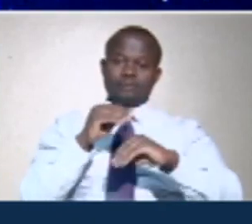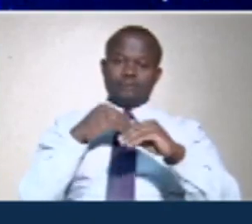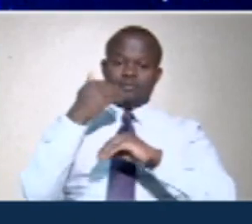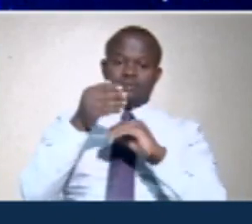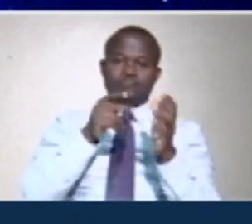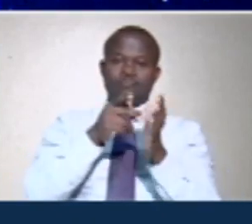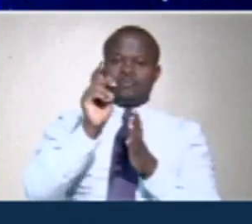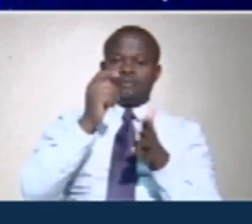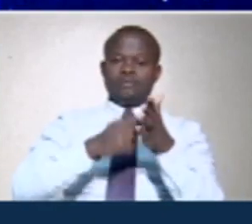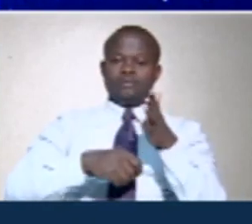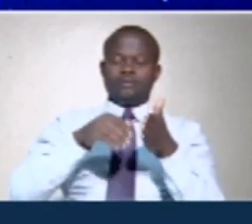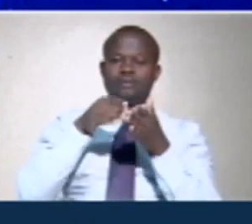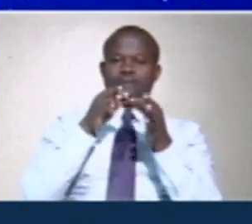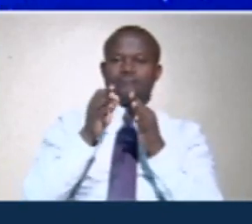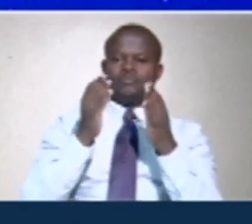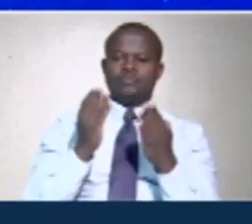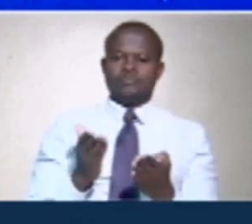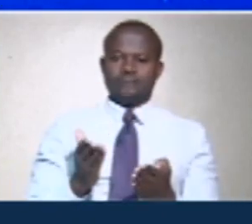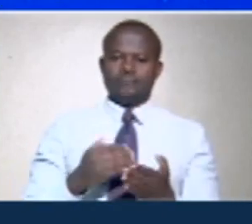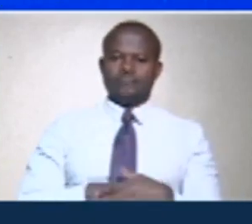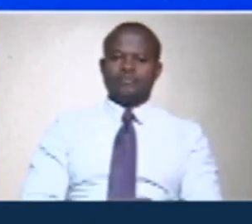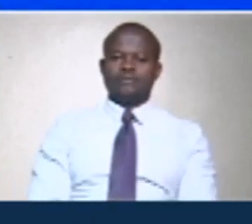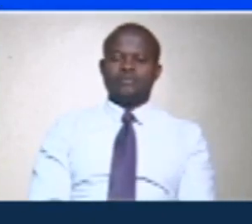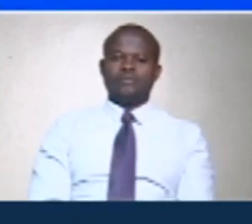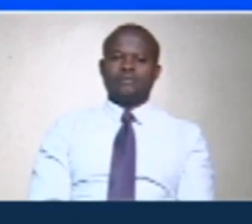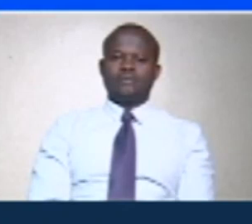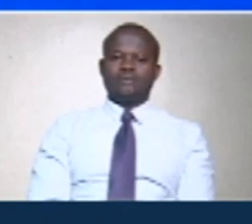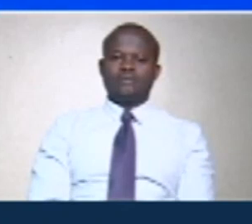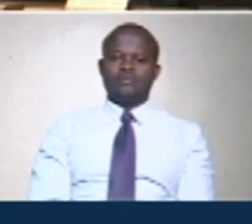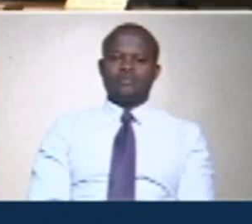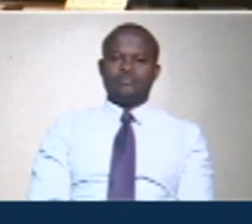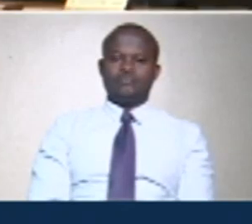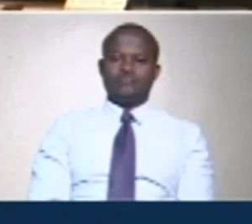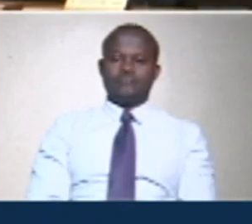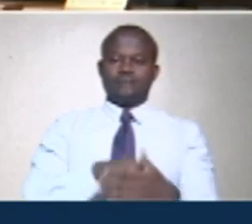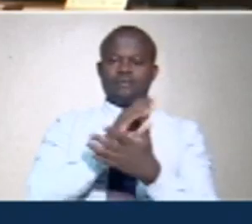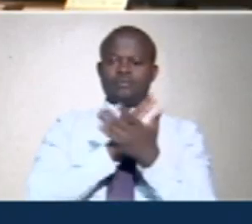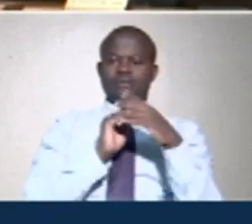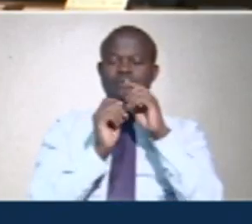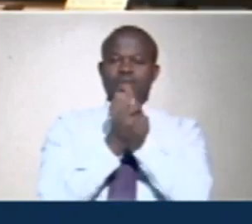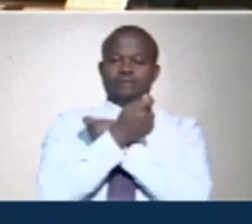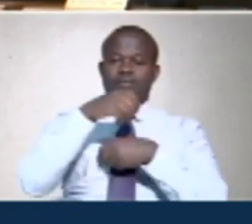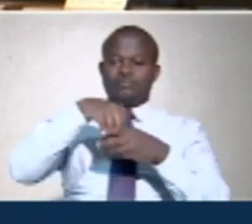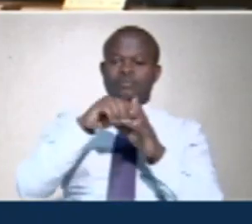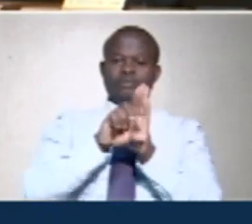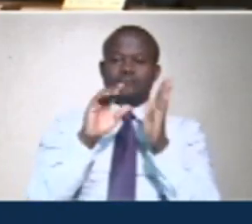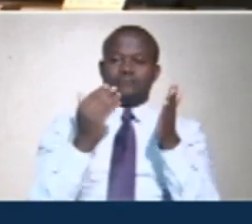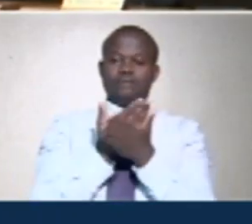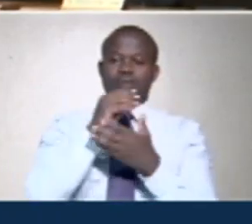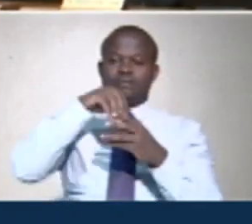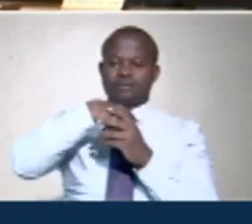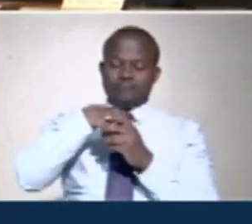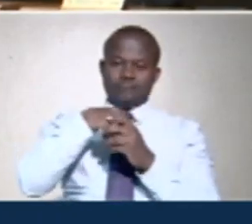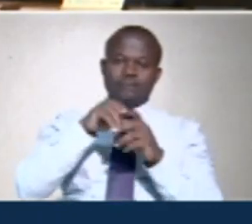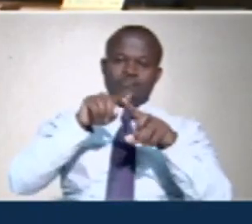hakishyura umusoro Jean Claude Mutezu na Bienvenue Mbarushimana barakomeza Zimwe mu mpinduka ziri muri iri tegeko rishya ziganjemo